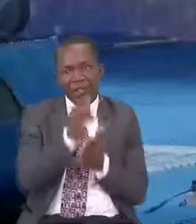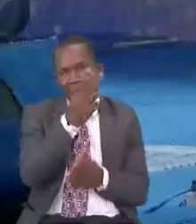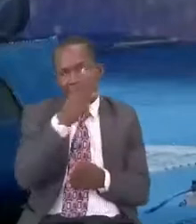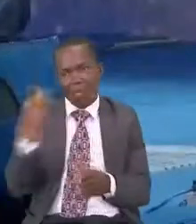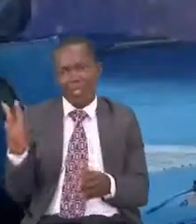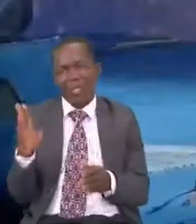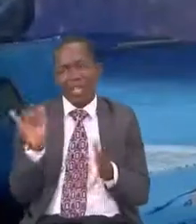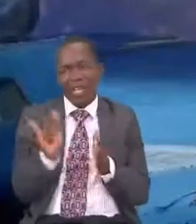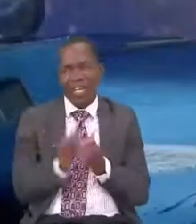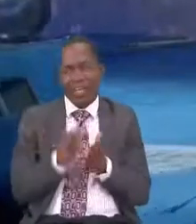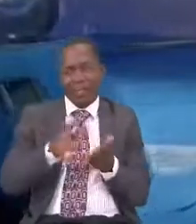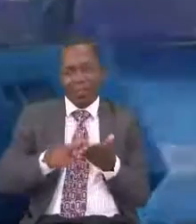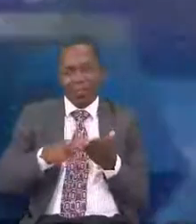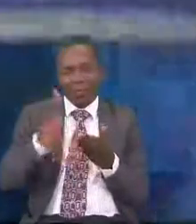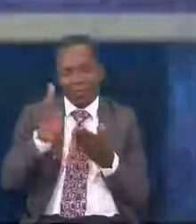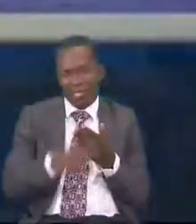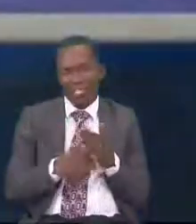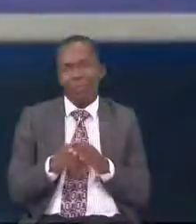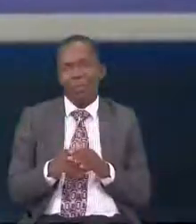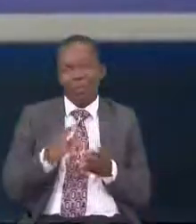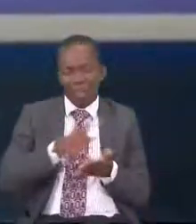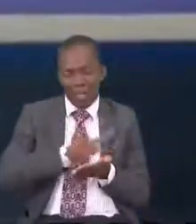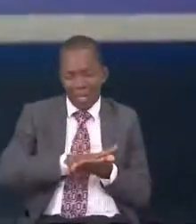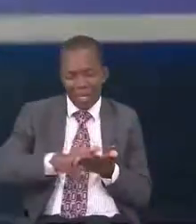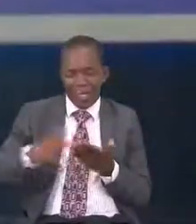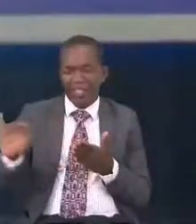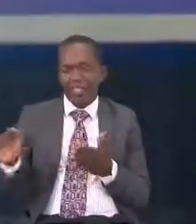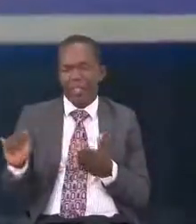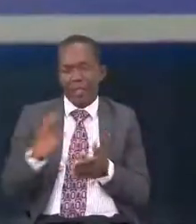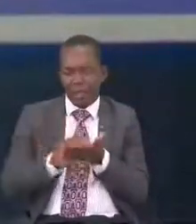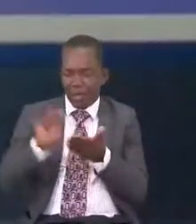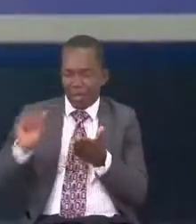en son nom, le pardon, la repentance,